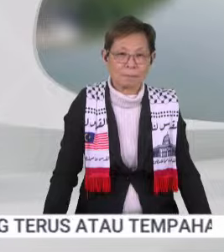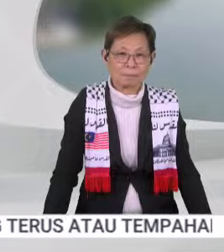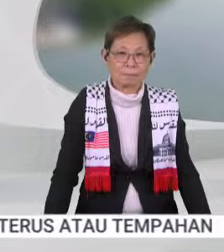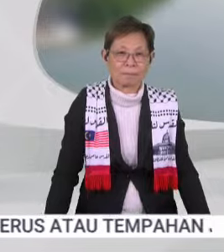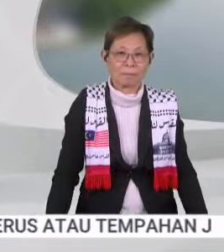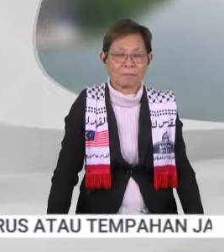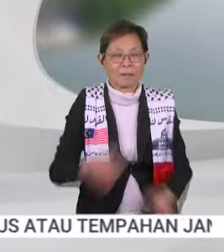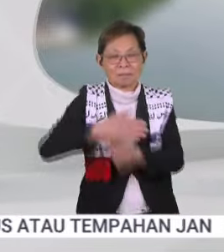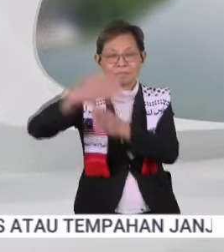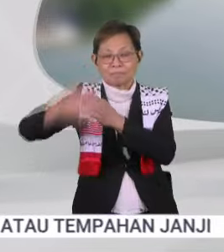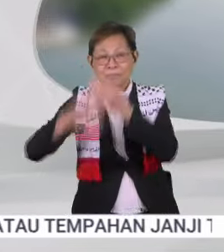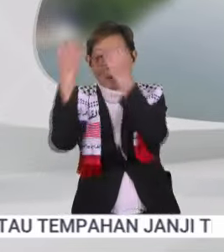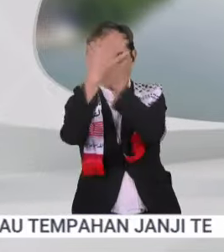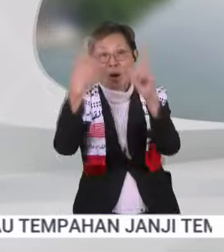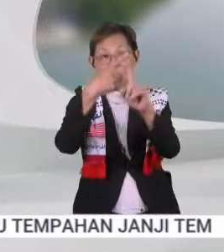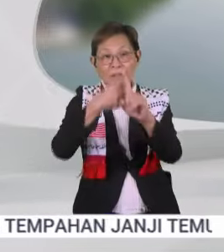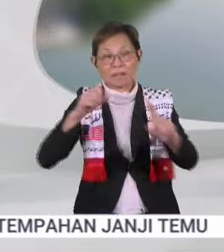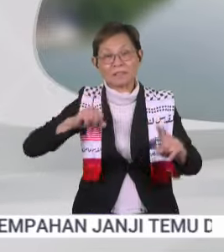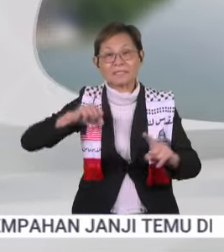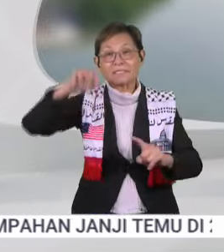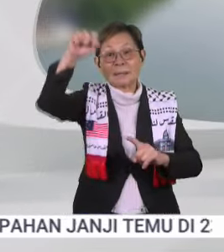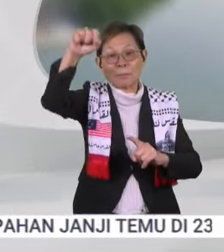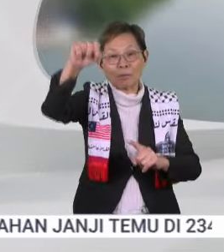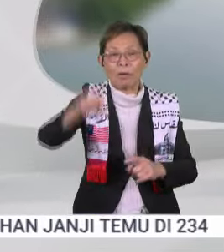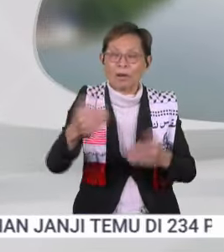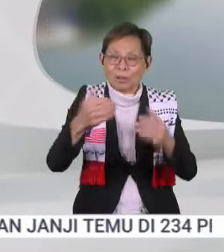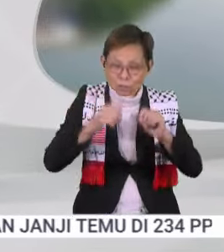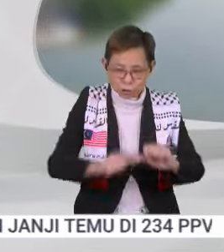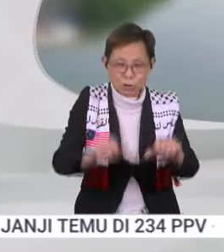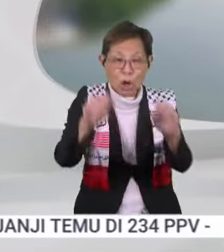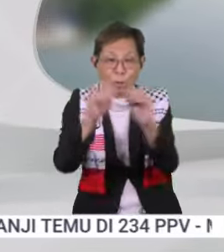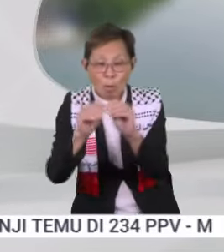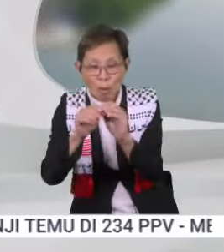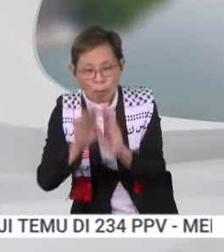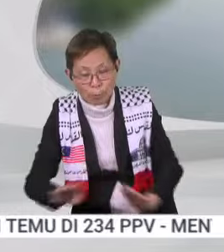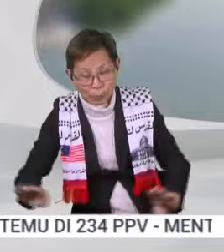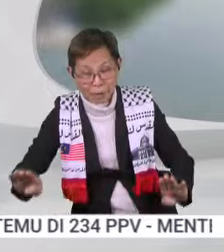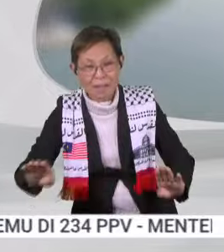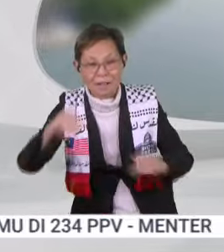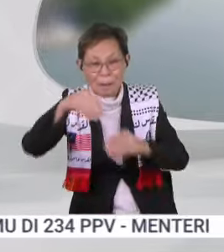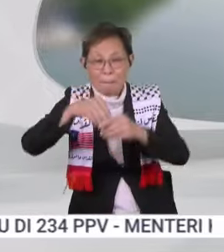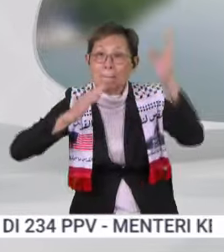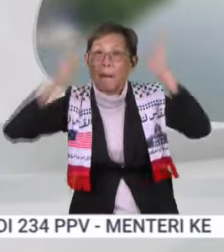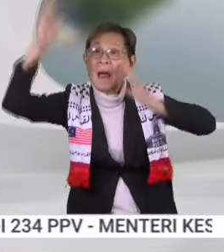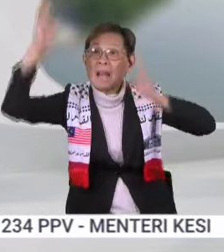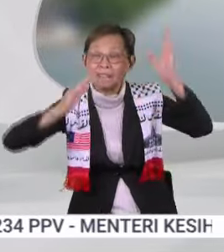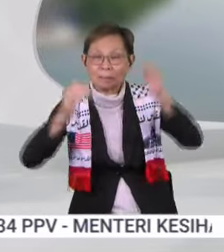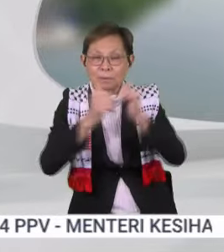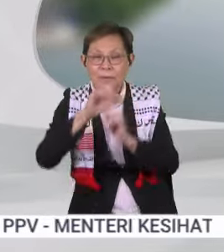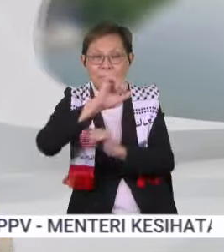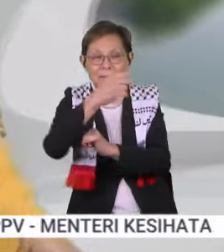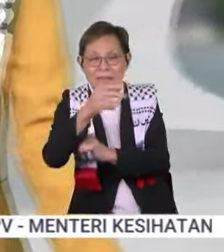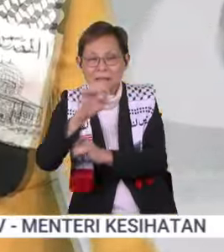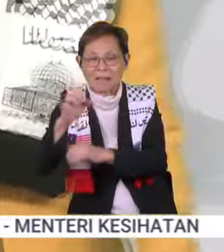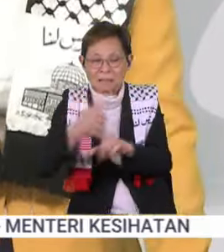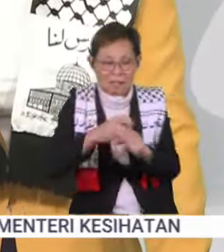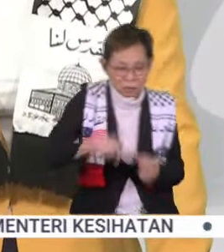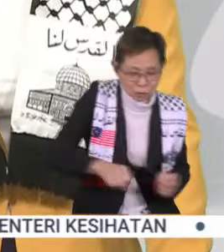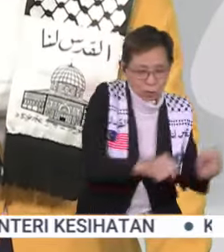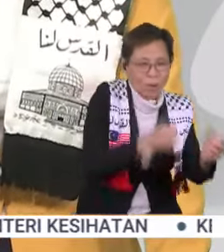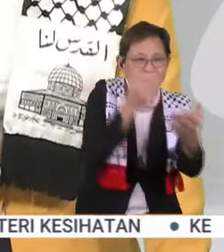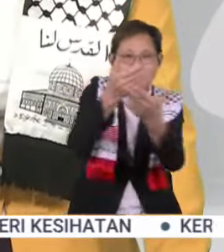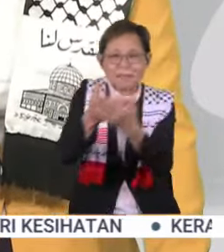Baik, setakat ini perkongsian dari negeri di bawah bayu. Terus ikuti lebih banyak perkembangan semasa dalam negara bersama Sahih dari sungai hingga